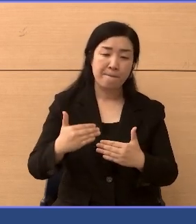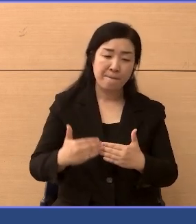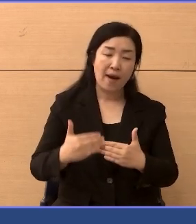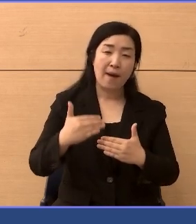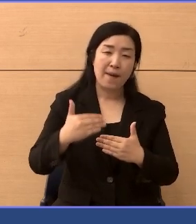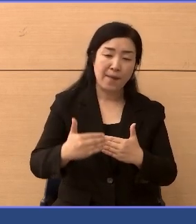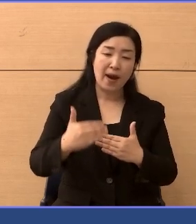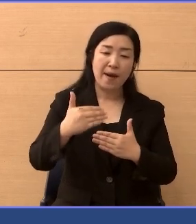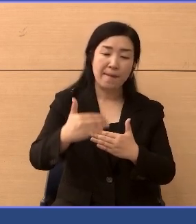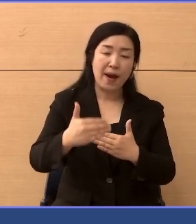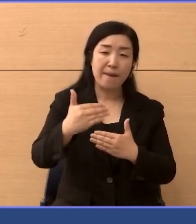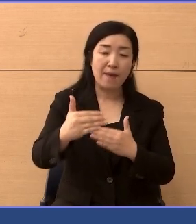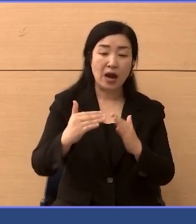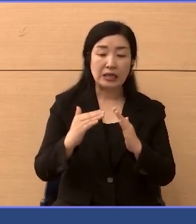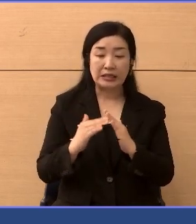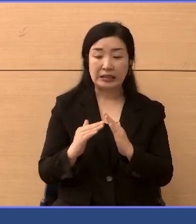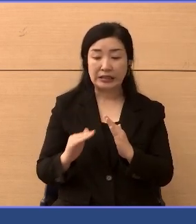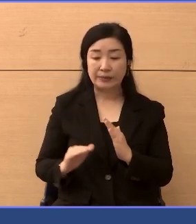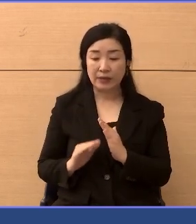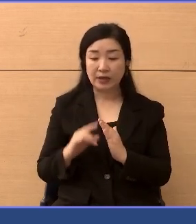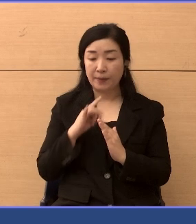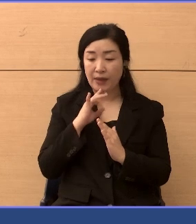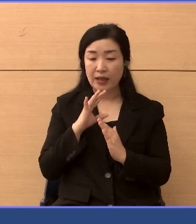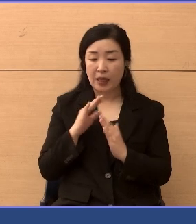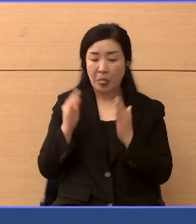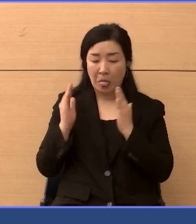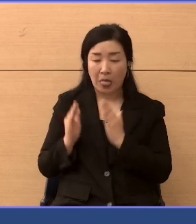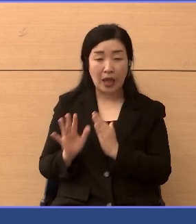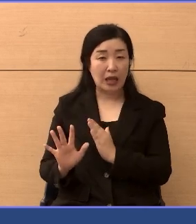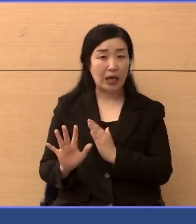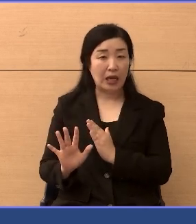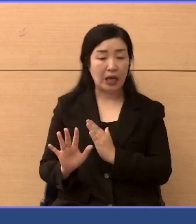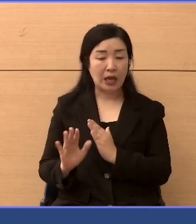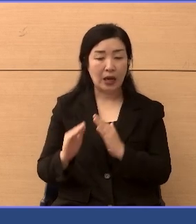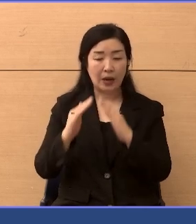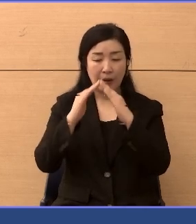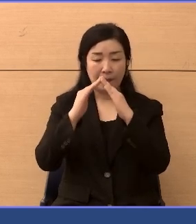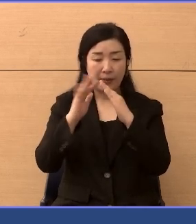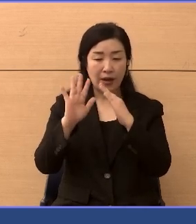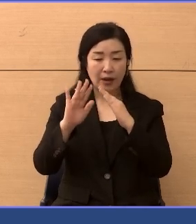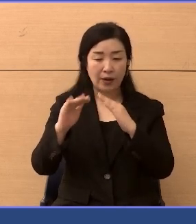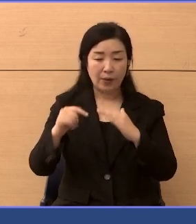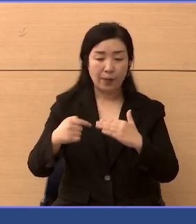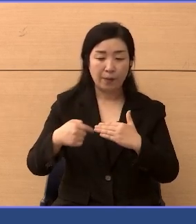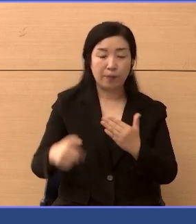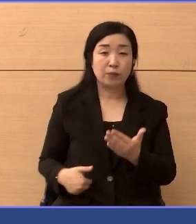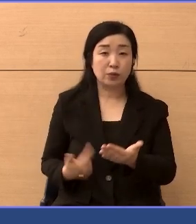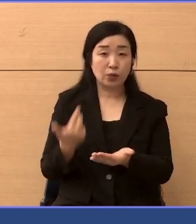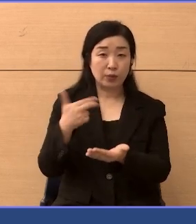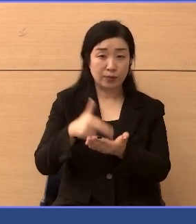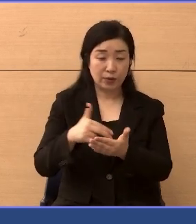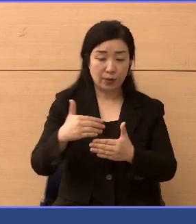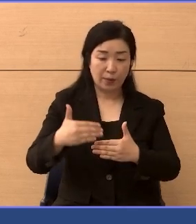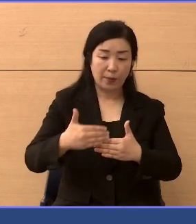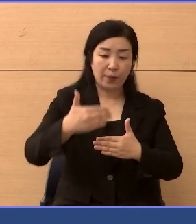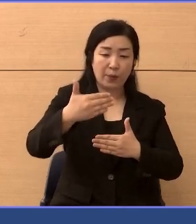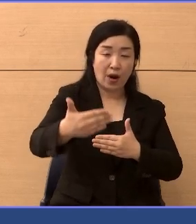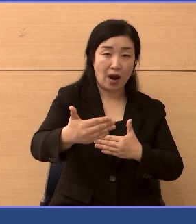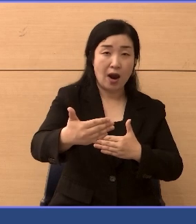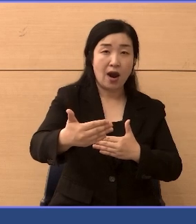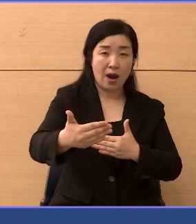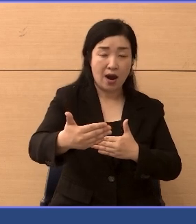점진적으로 into 집, living 가정에서 벗어나 independently or 독립적으로 살아갈 수 있도록 semi-independently. 아니면 That